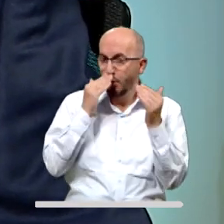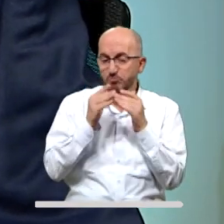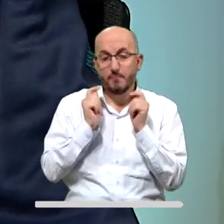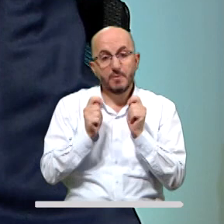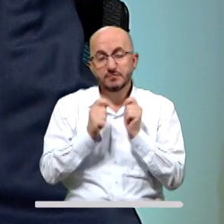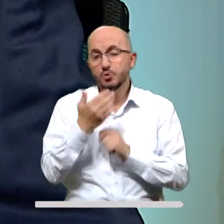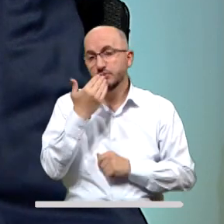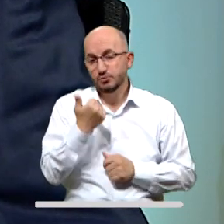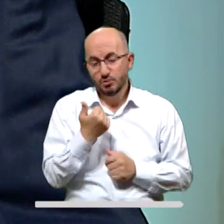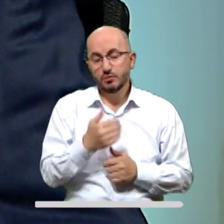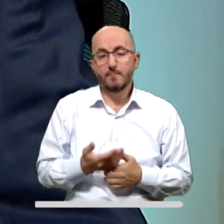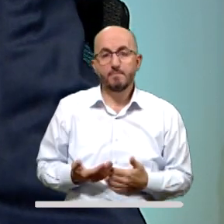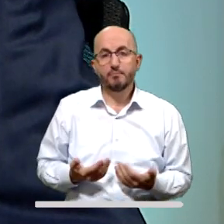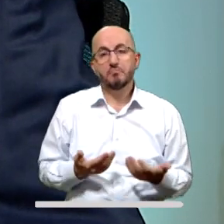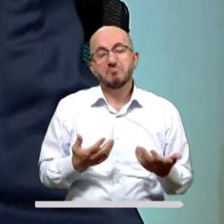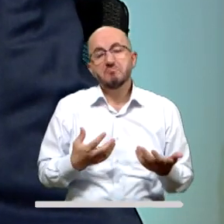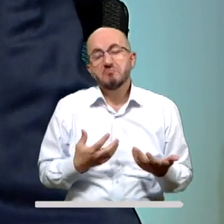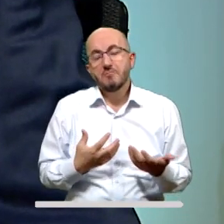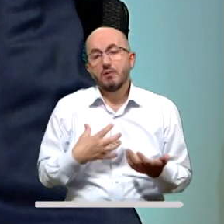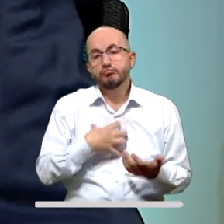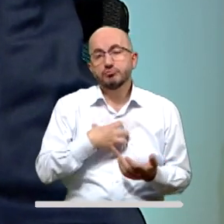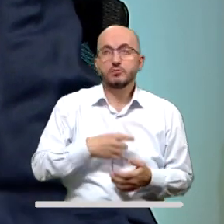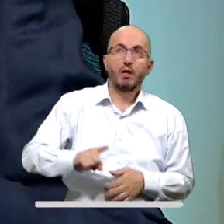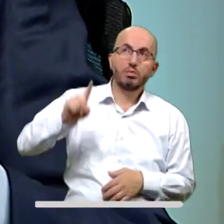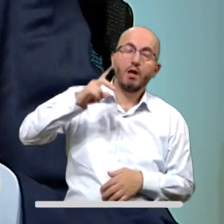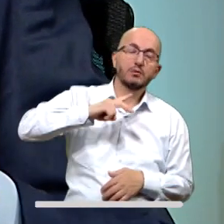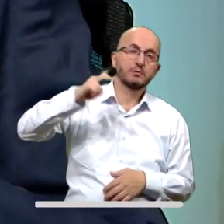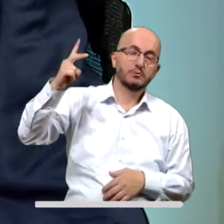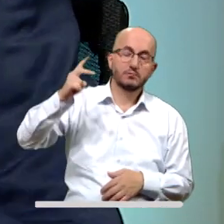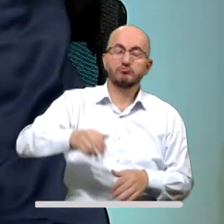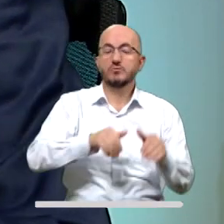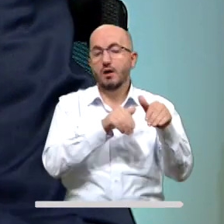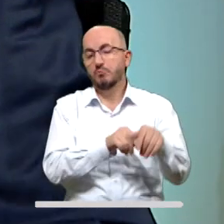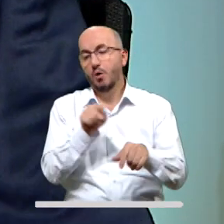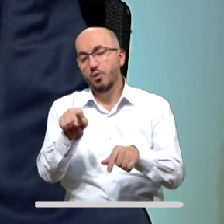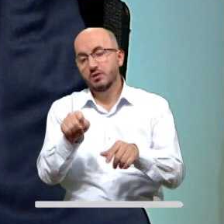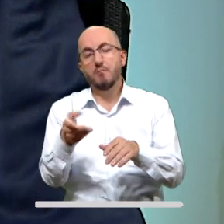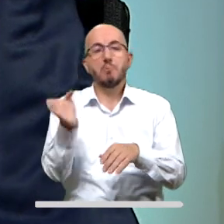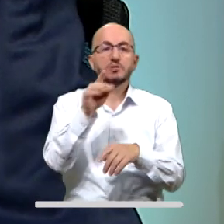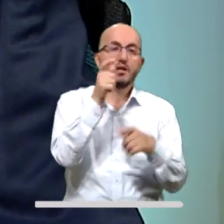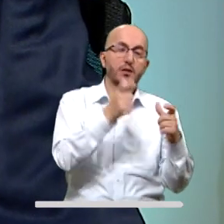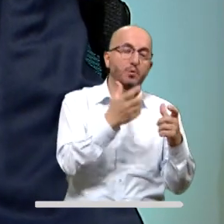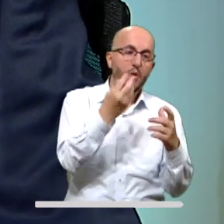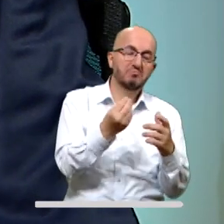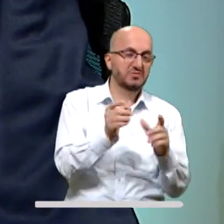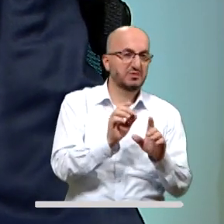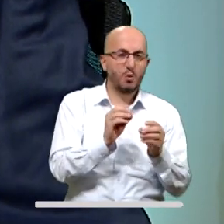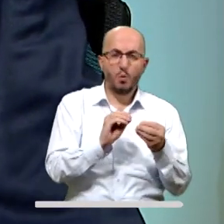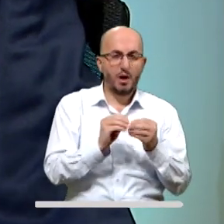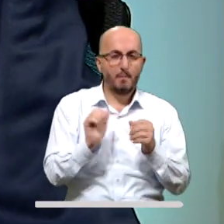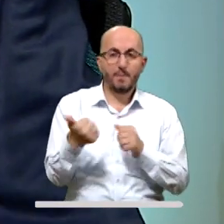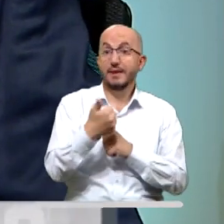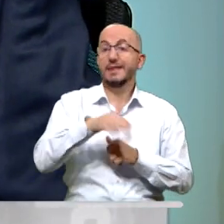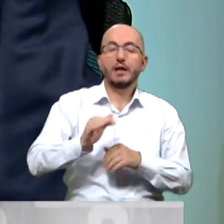yok. Çünkü mülk Allah'ındır. Yani kabristanın şurada veya burada olmasından daha çok,